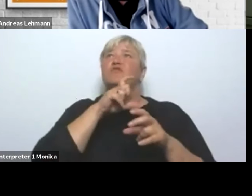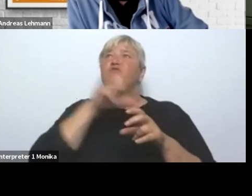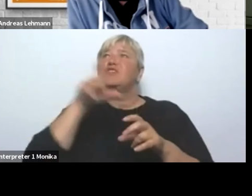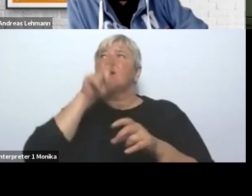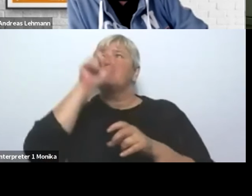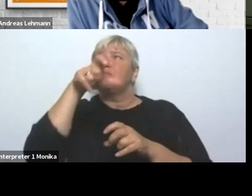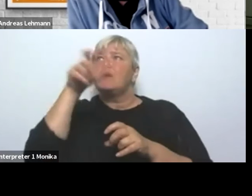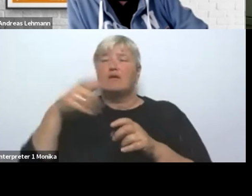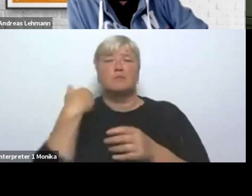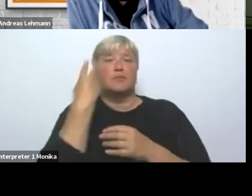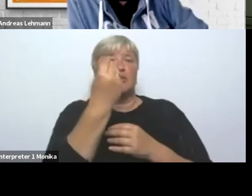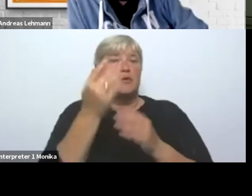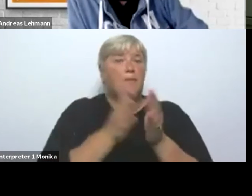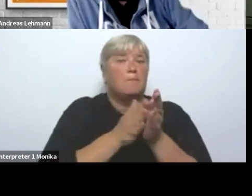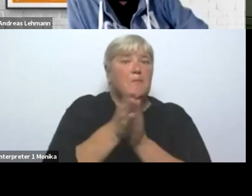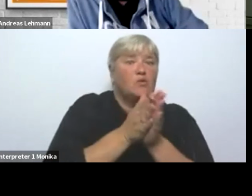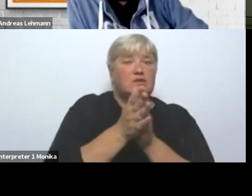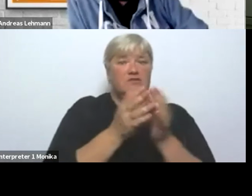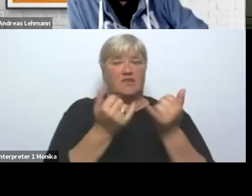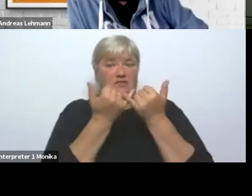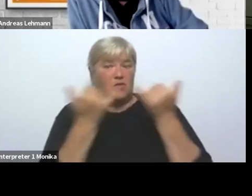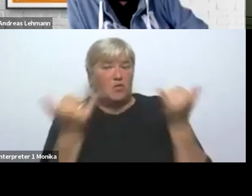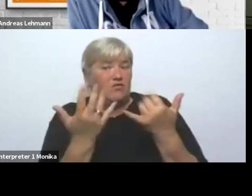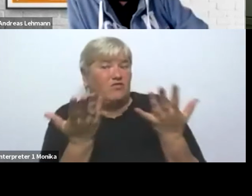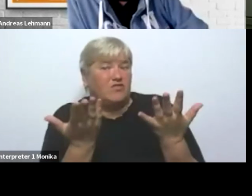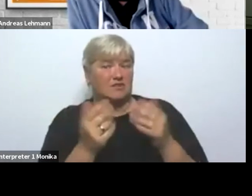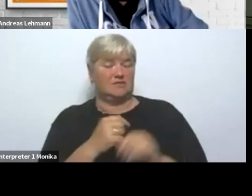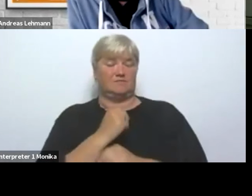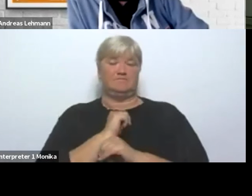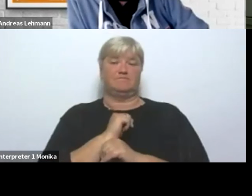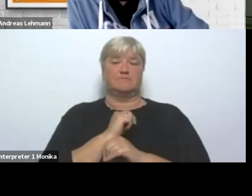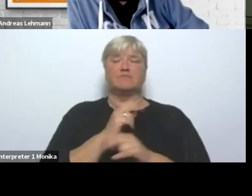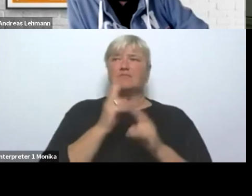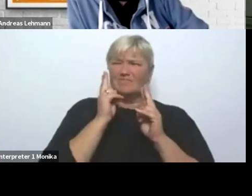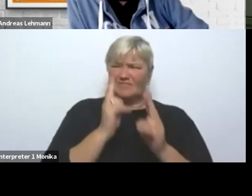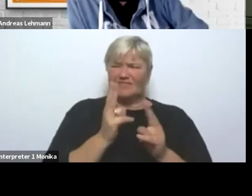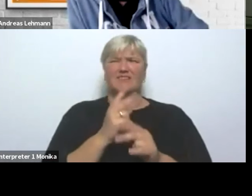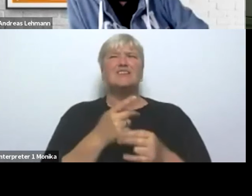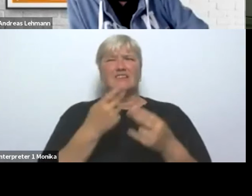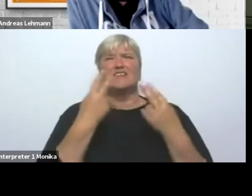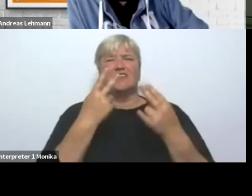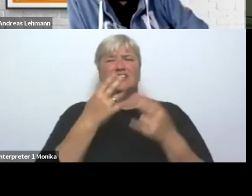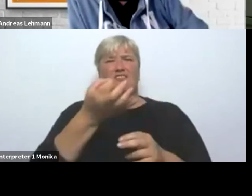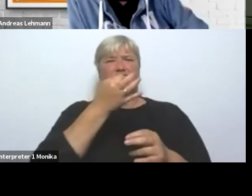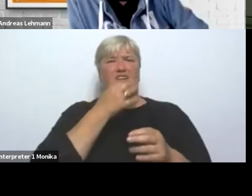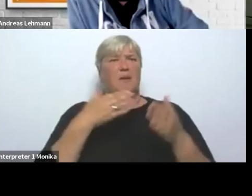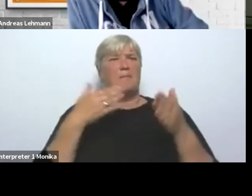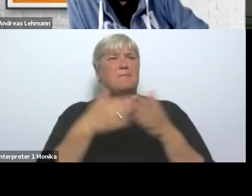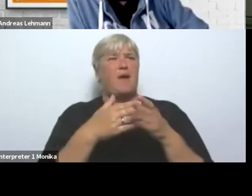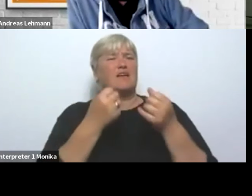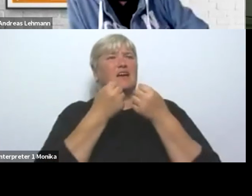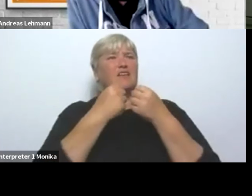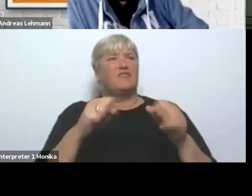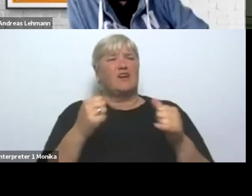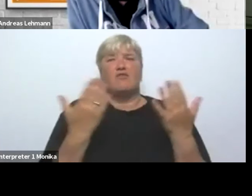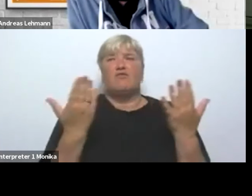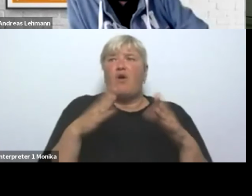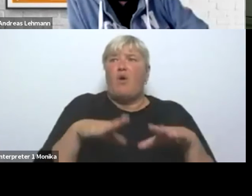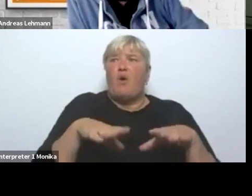Ja, vielen Dank sehr. Das ist tatsächlich auch wirklich so eine der relevantesten Fragen, wo soll Barrierefreiheit angesiedelt sein im